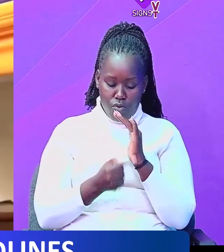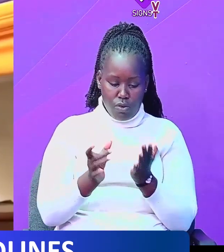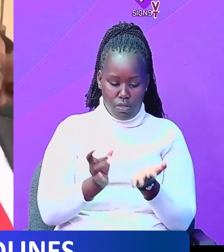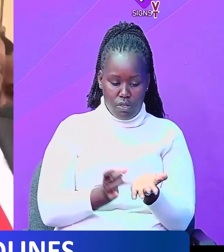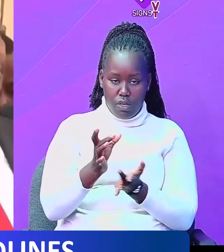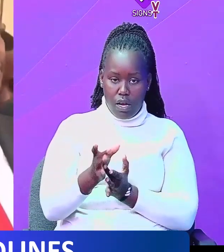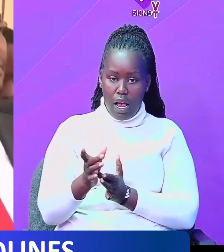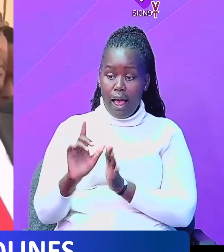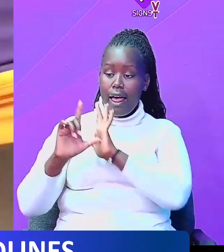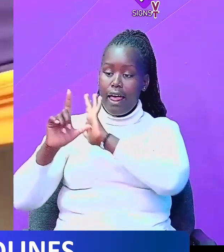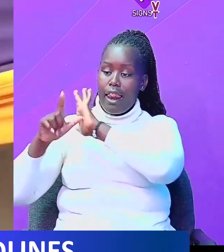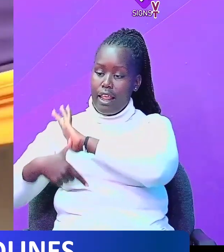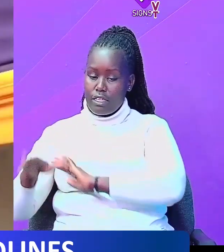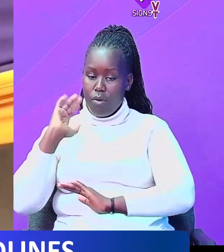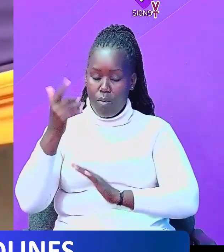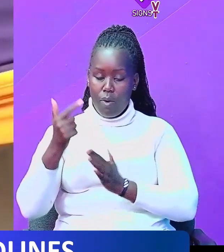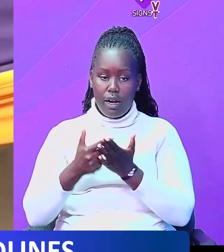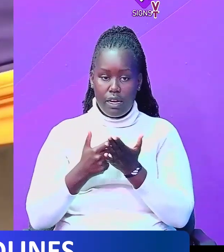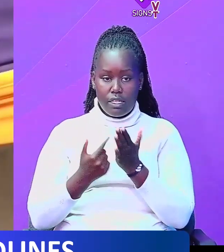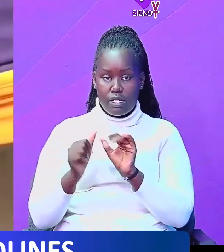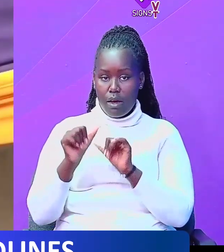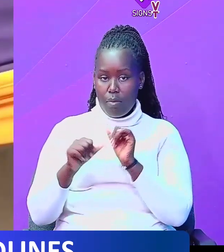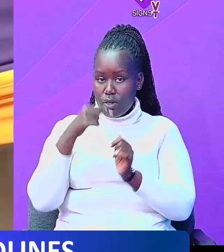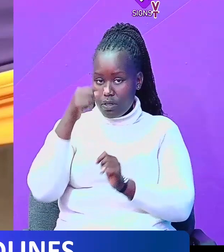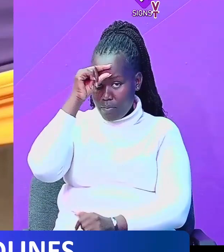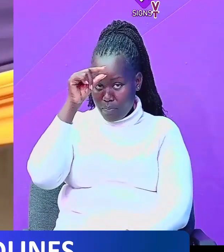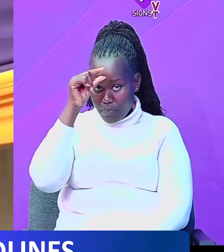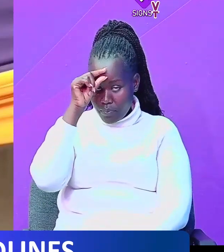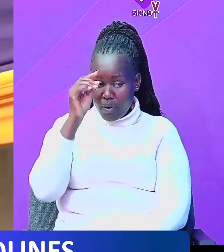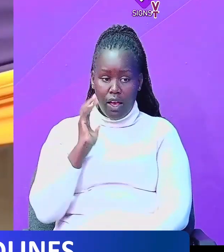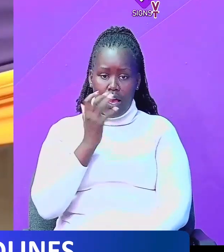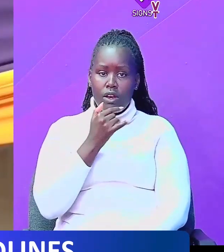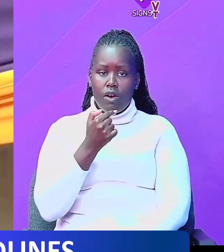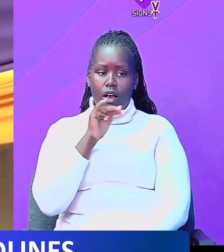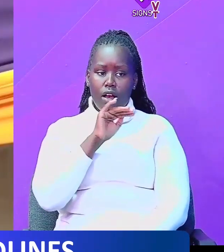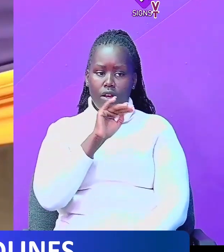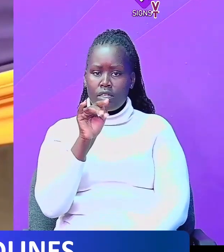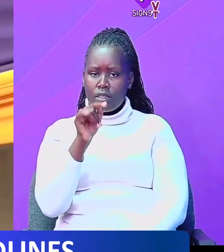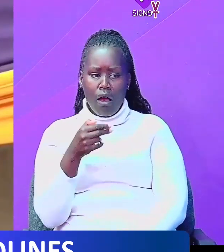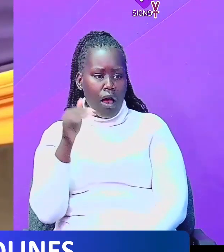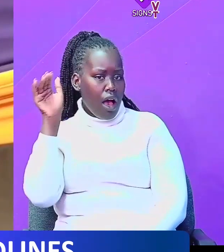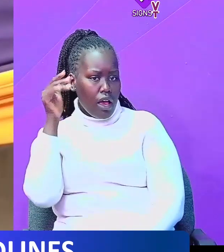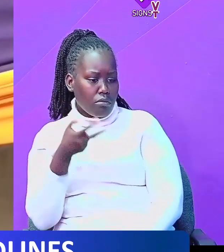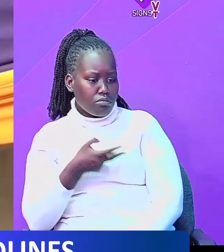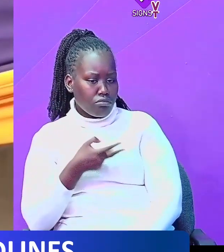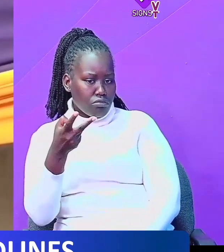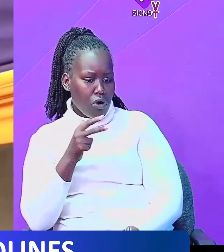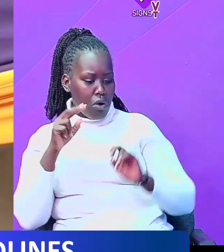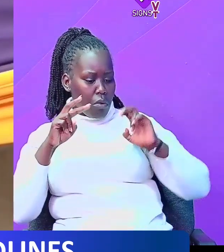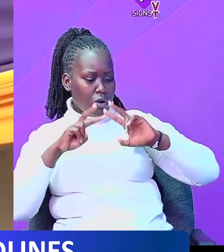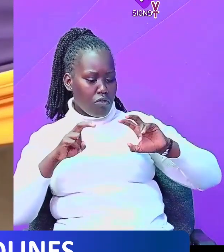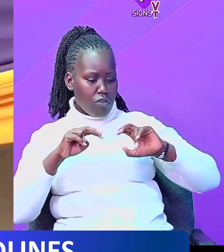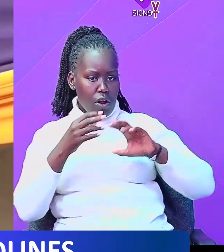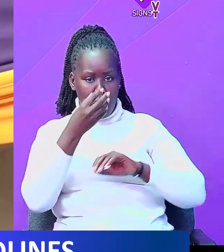baadaye. Rigiji akatuuliza, nasikia nyinyi wawili mnatafuta na Kasongo. Na akatuambia